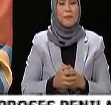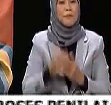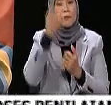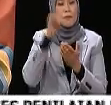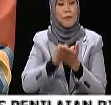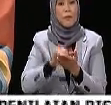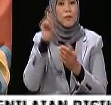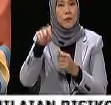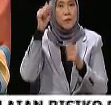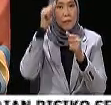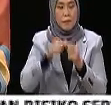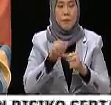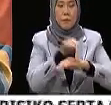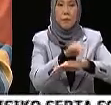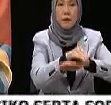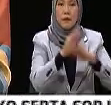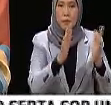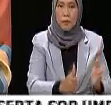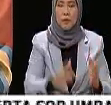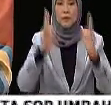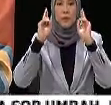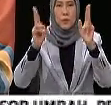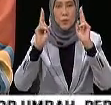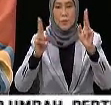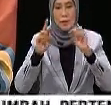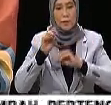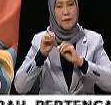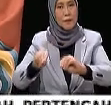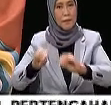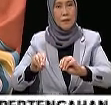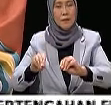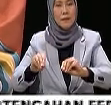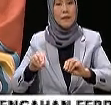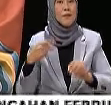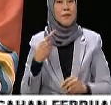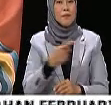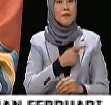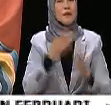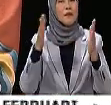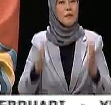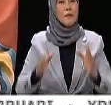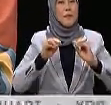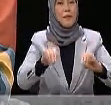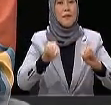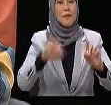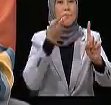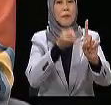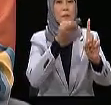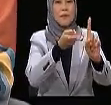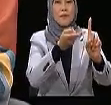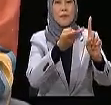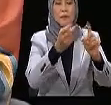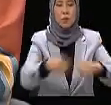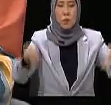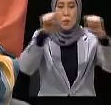terutama dikalangan dai-dai Kondang ustad-ustad yang mengajar kita mengajak Walimin uang tabligh siswa mesjid